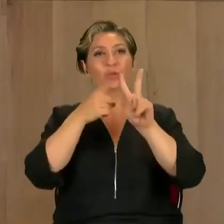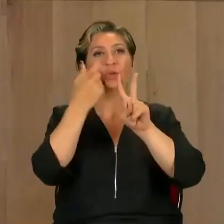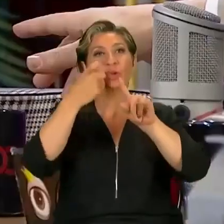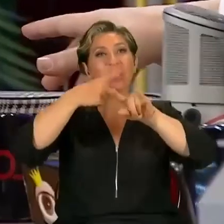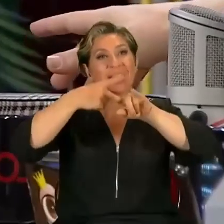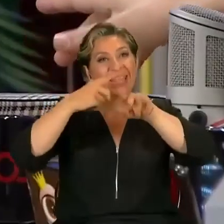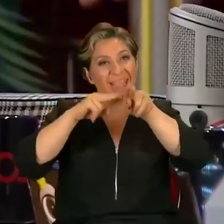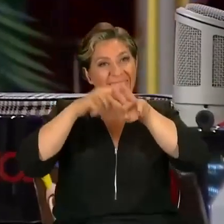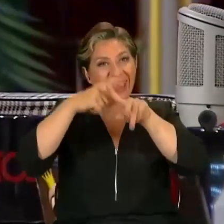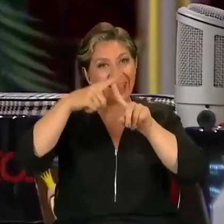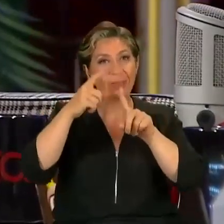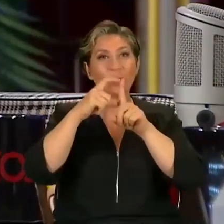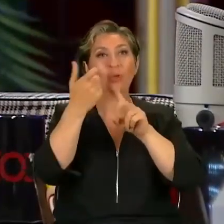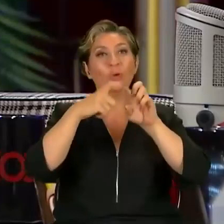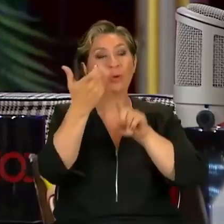Nüket Duru.